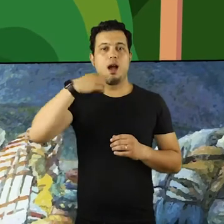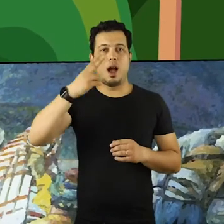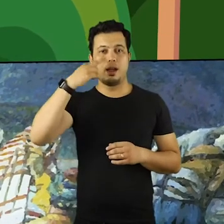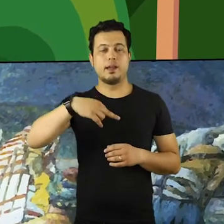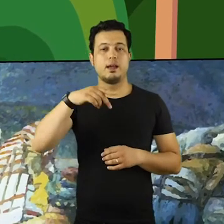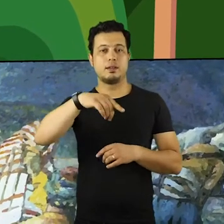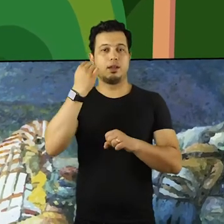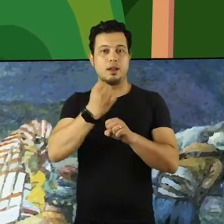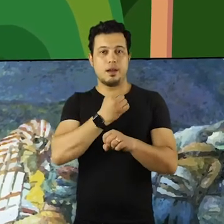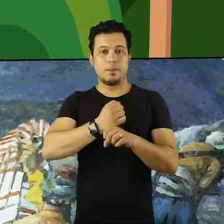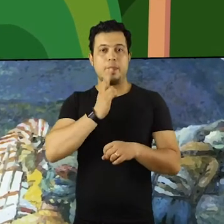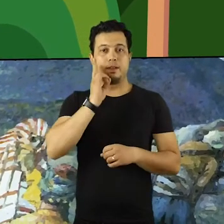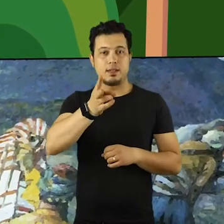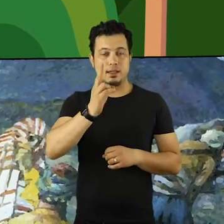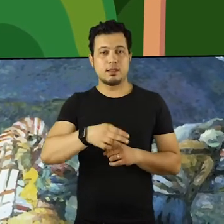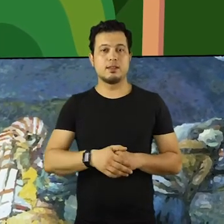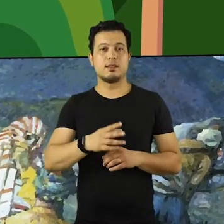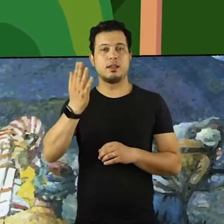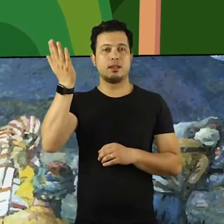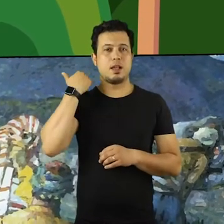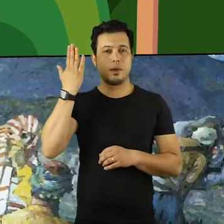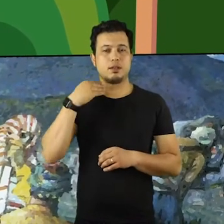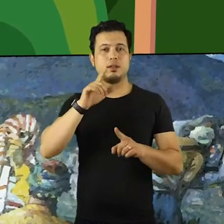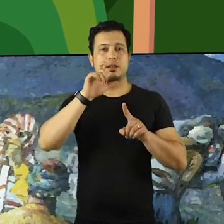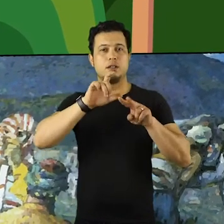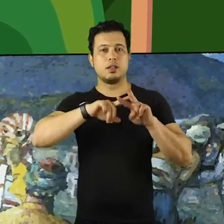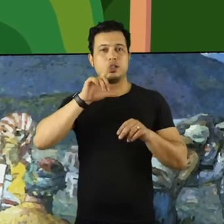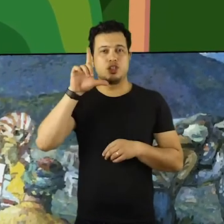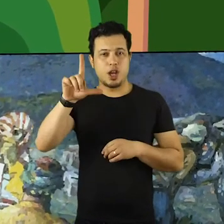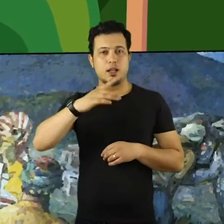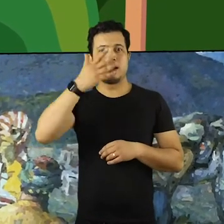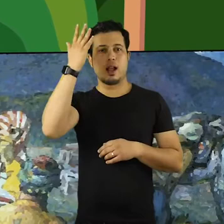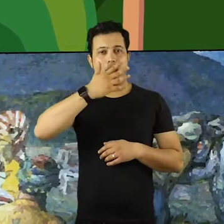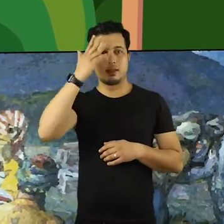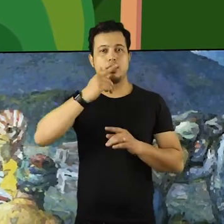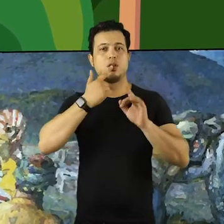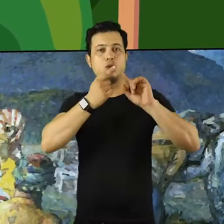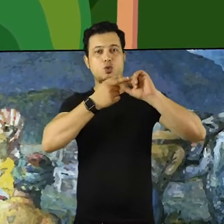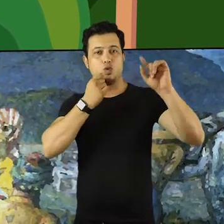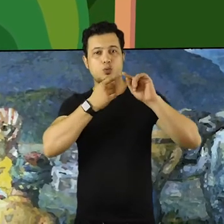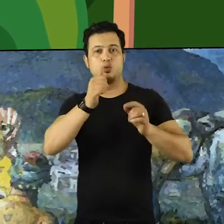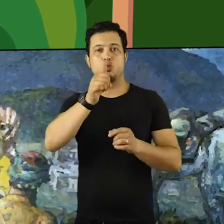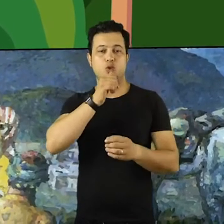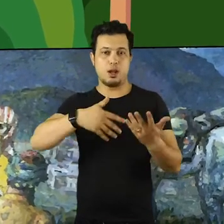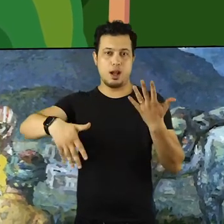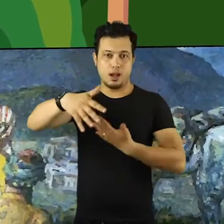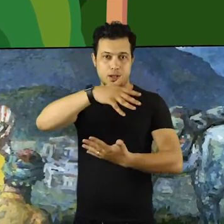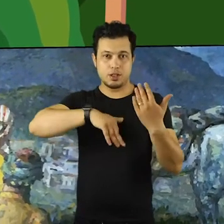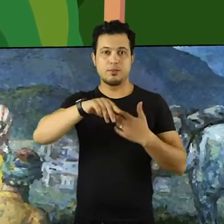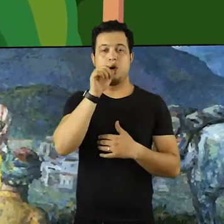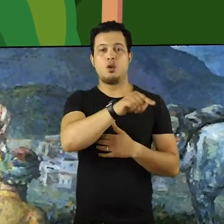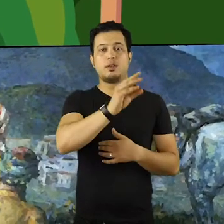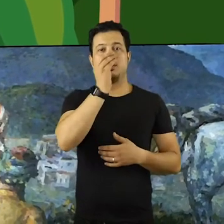suyunu sizin zamanınızdaki çal karası üzümünün suyuyla karıştırıp oradaki çocuklara